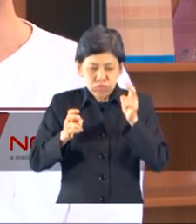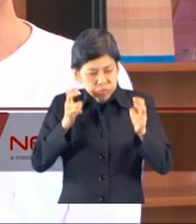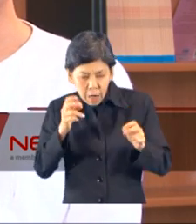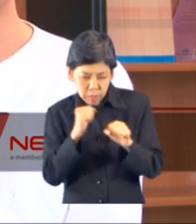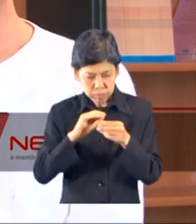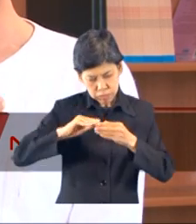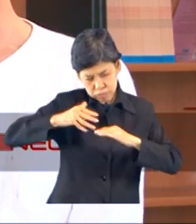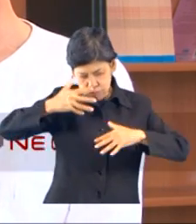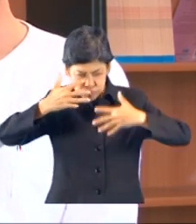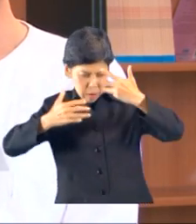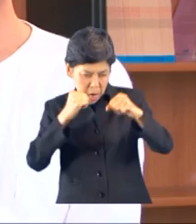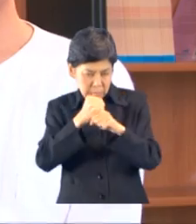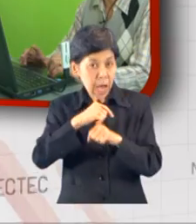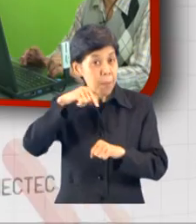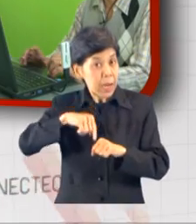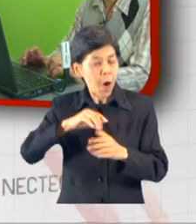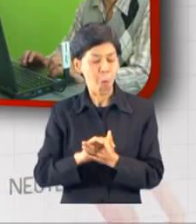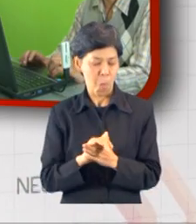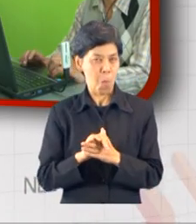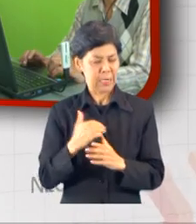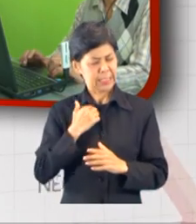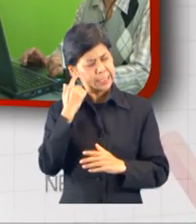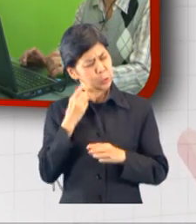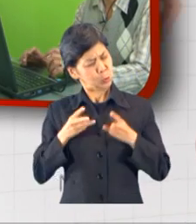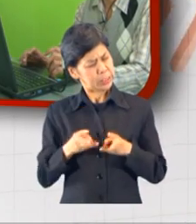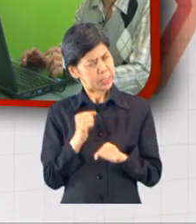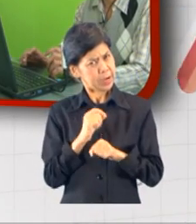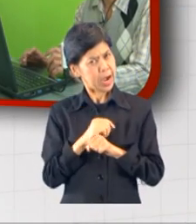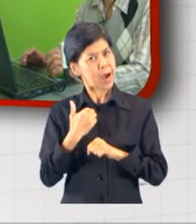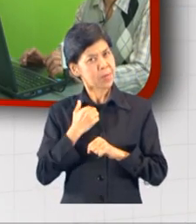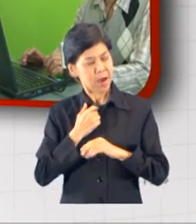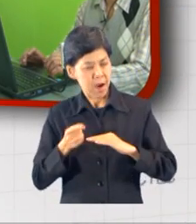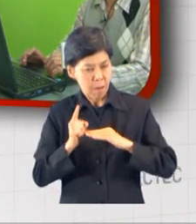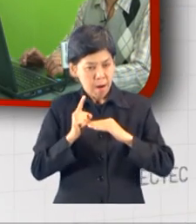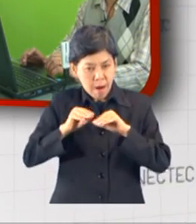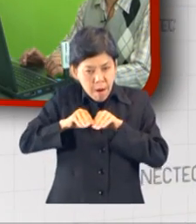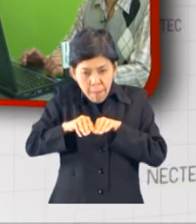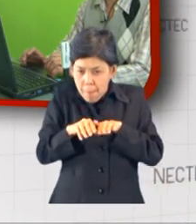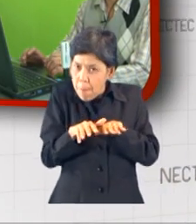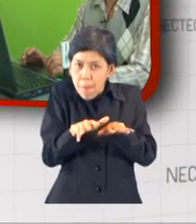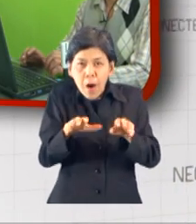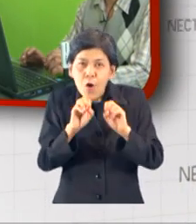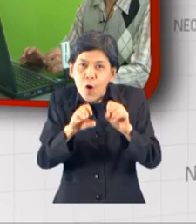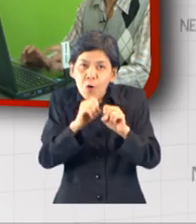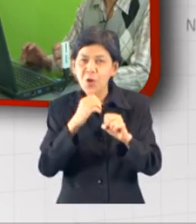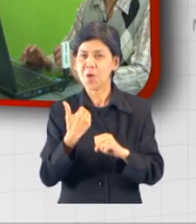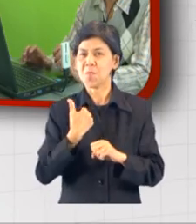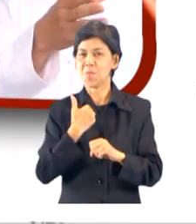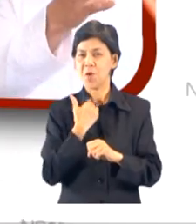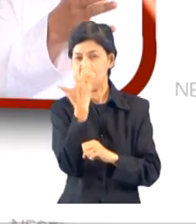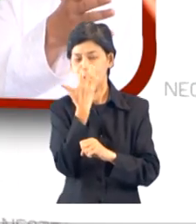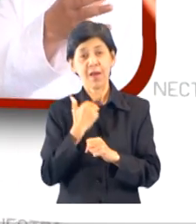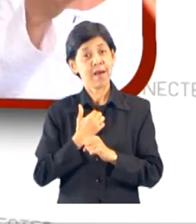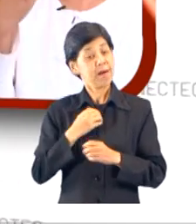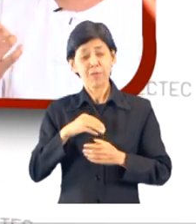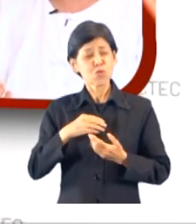เก่งเรื่องนี้ก็อยู่ที่ขุนยวมครับก็จะใช้ตัว WiMAX นะครับใช้สัญญาณแล้วก็สอนผ่านวิดีโอคอนเฟอเรนซ์คุ